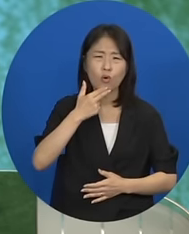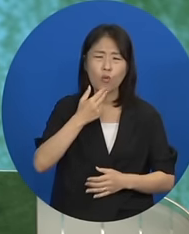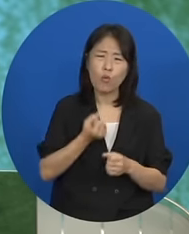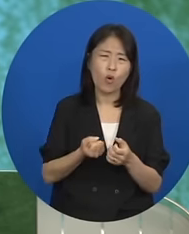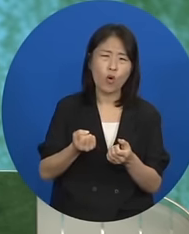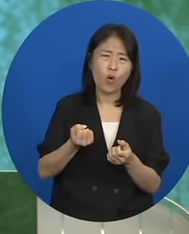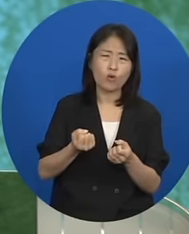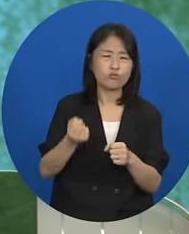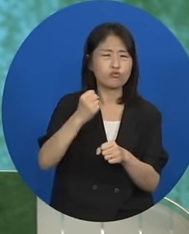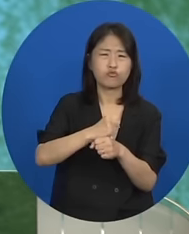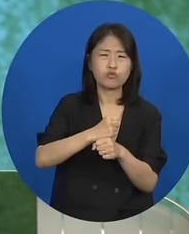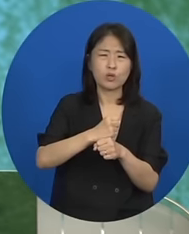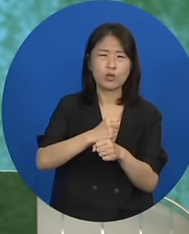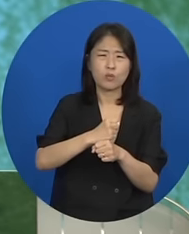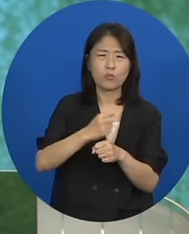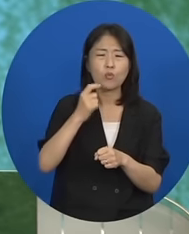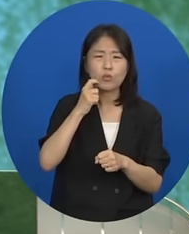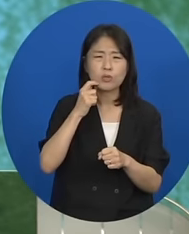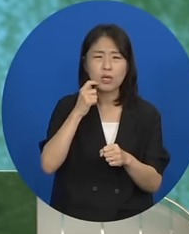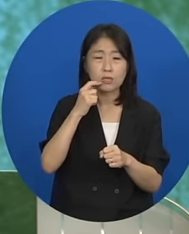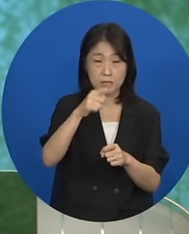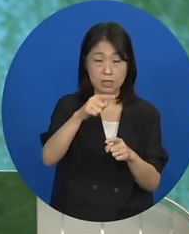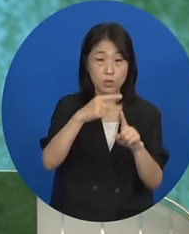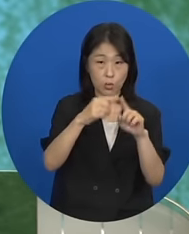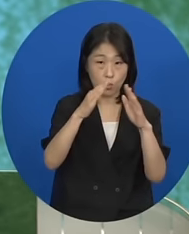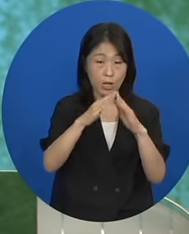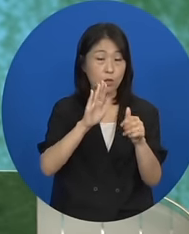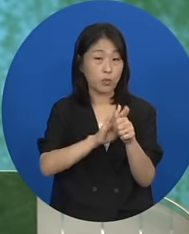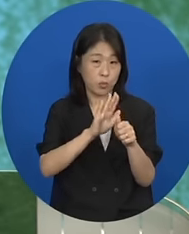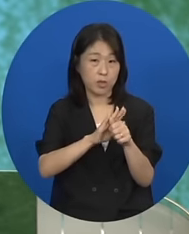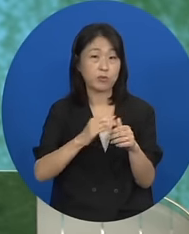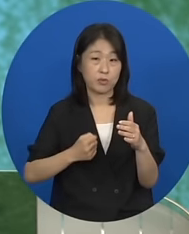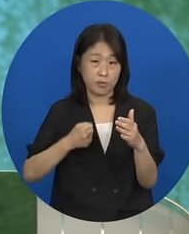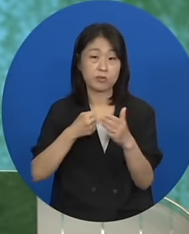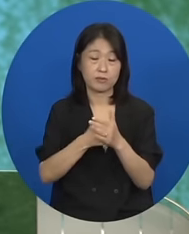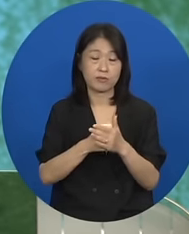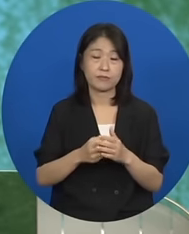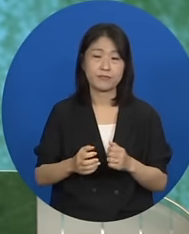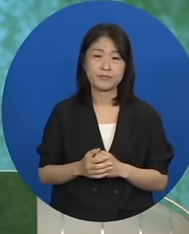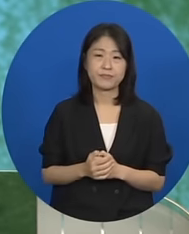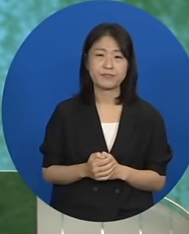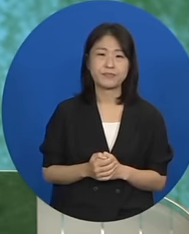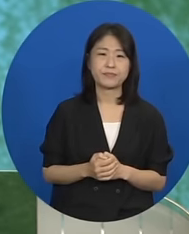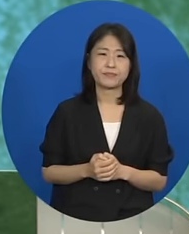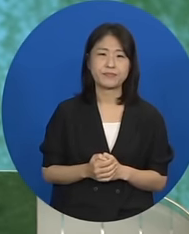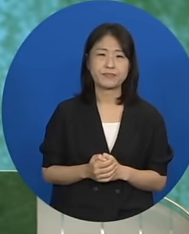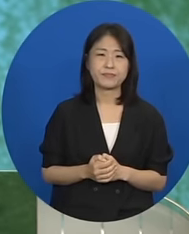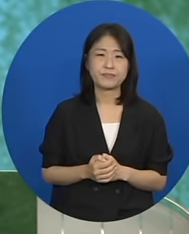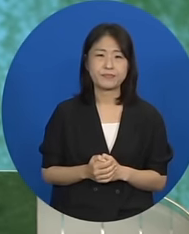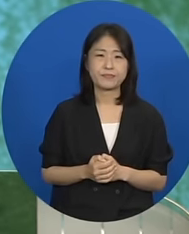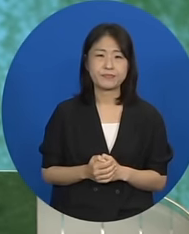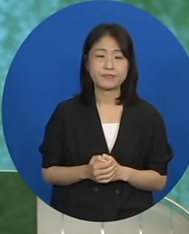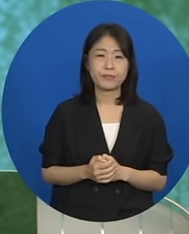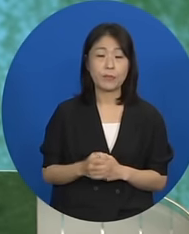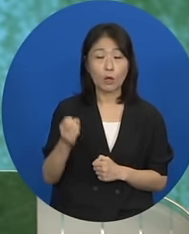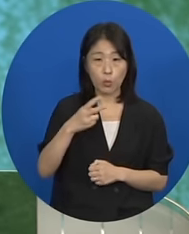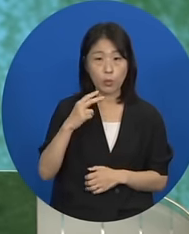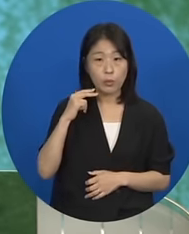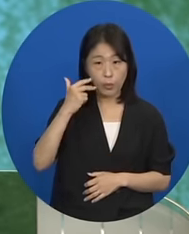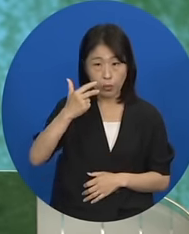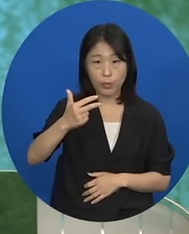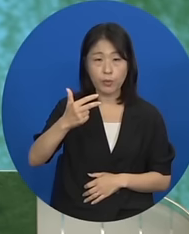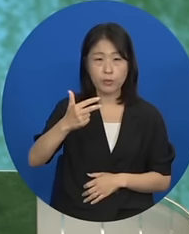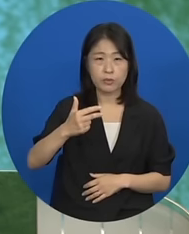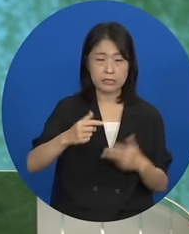감사절에 마땅히 이웃과 함께 기뻐할 수 있는 방법인 줄로 믿습니다 또한 다음 주에 7월